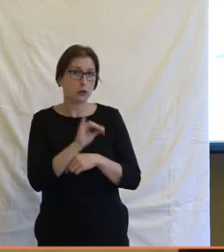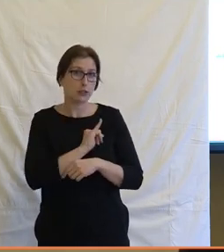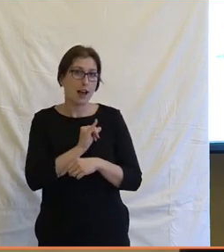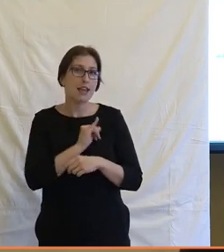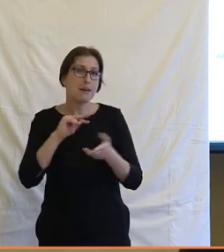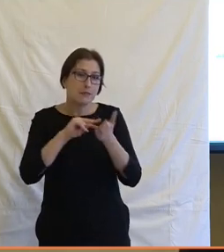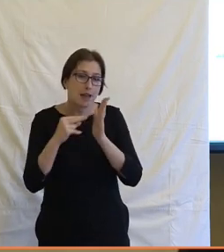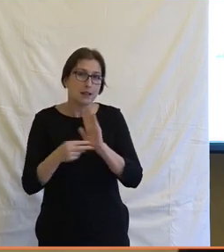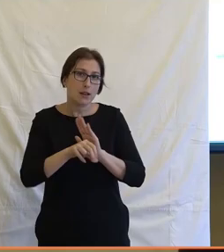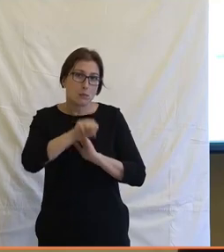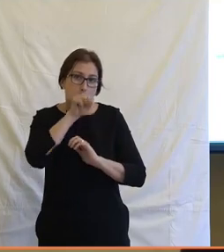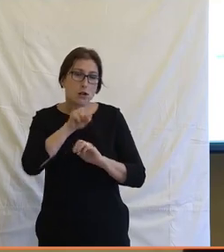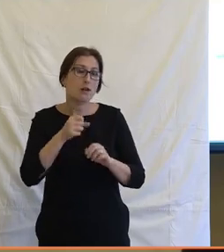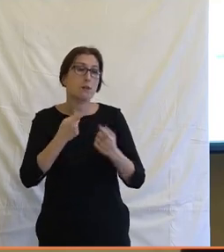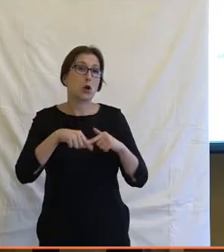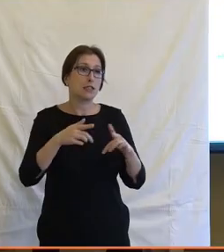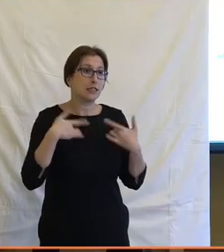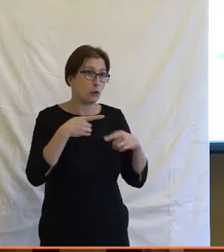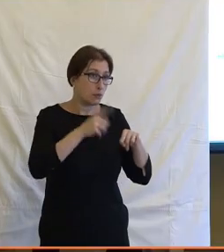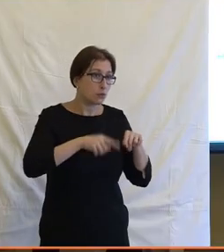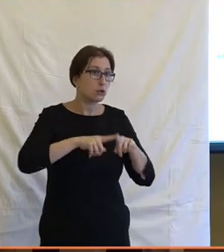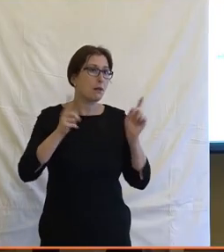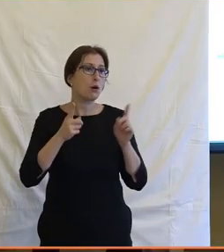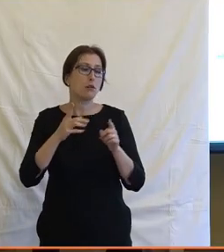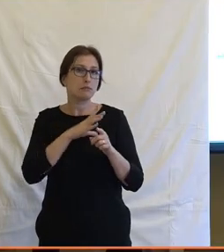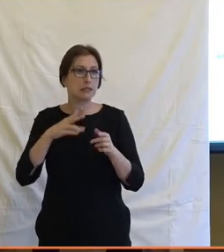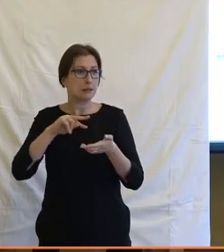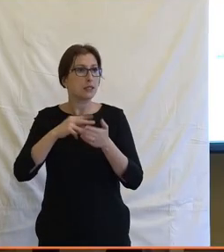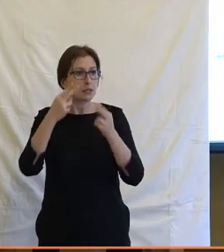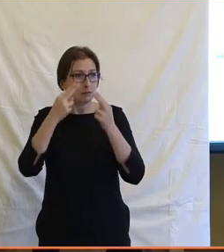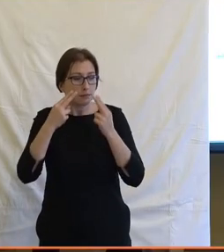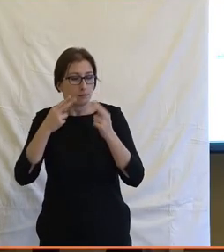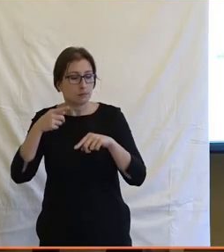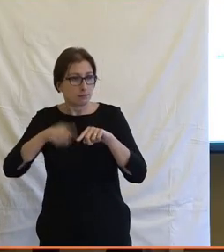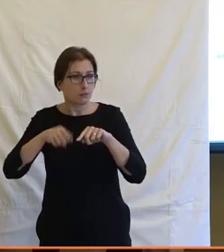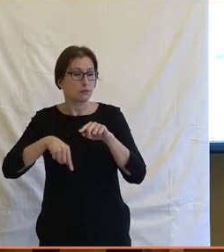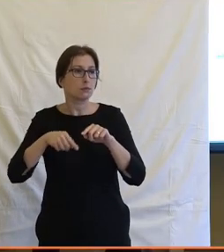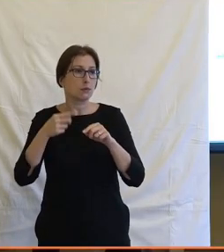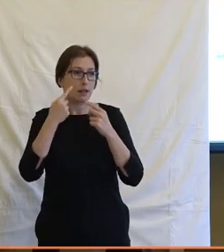o technologie, ať už pro zdravotně postižené nebo potom zrakově postižené, tak si dejte